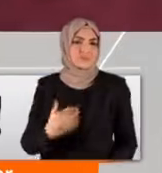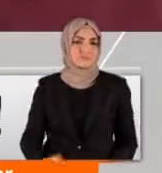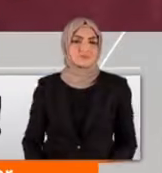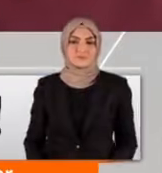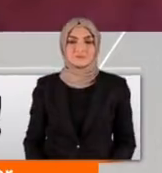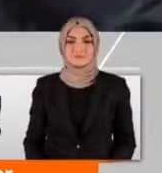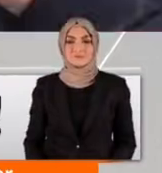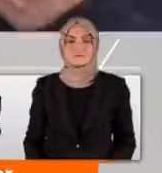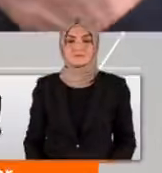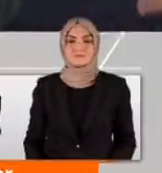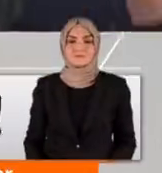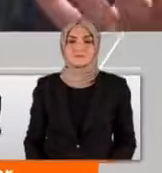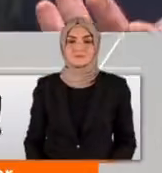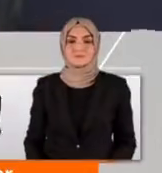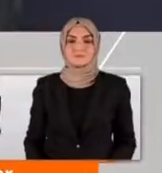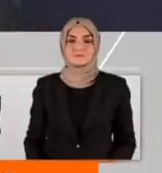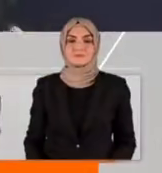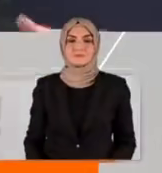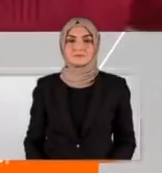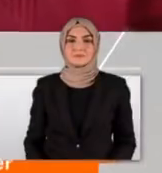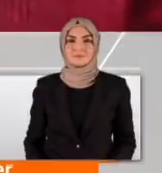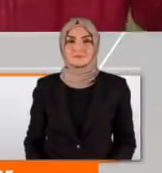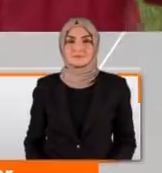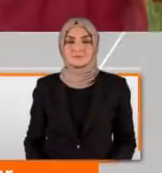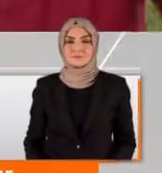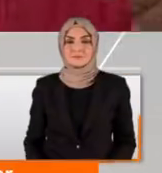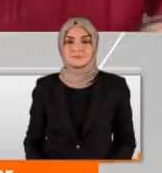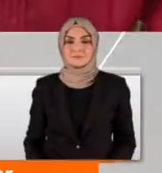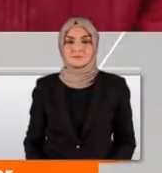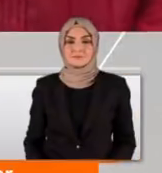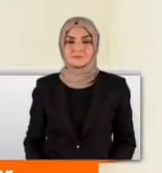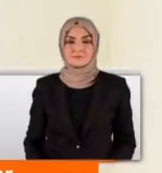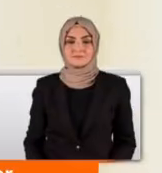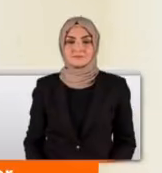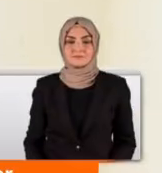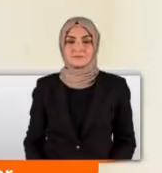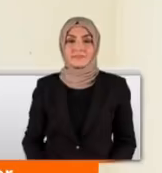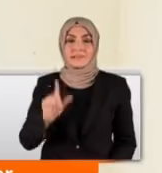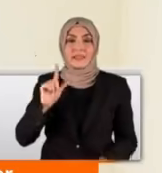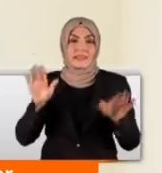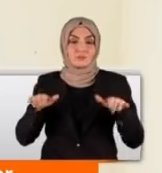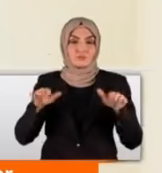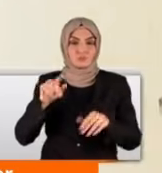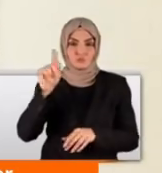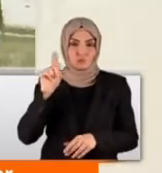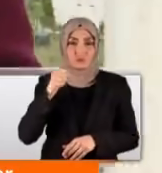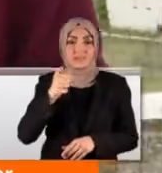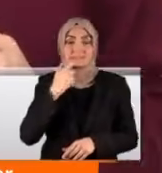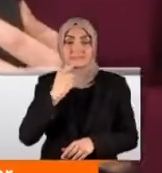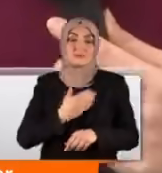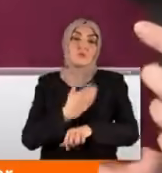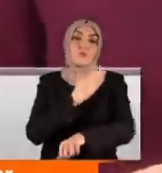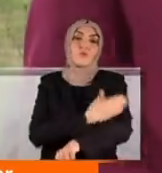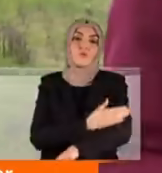geleceksen iki tane geliyor camimizin yuva yaptılar bilhassa çıkıyordu melekler tam altı yıl öncesinde